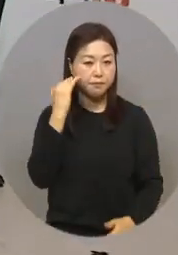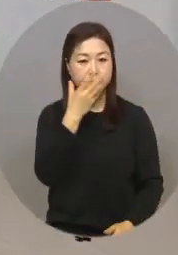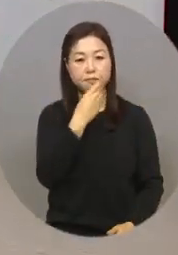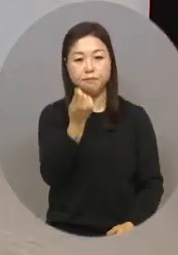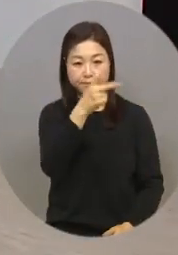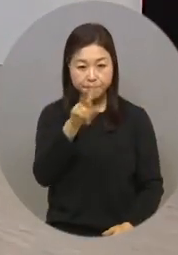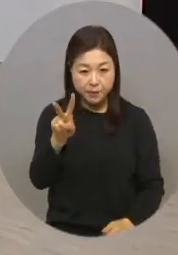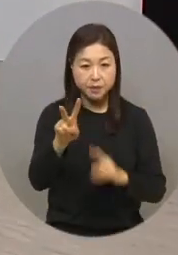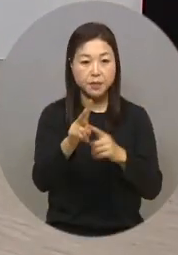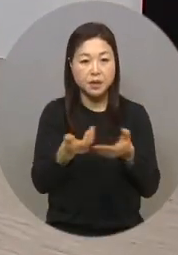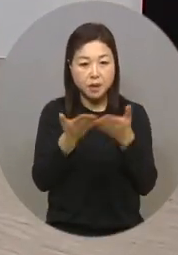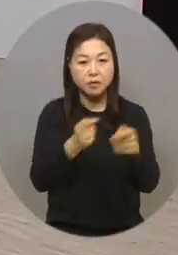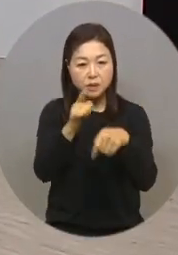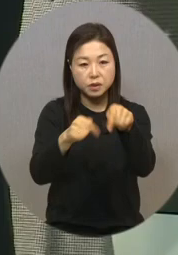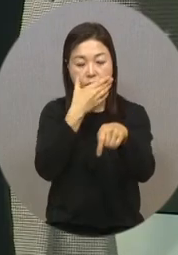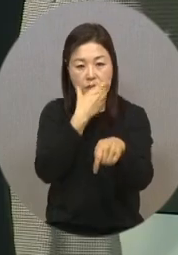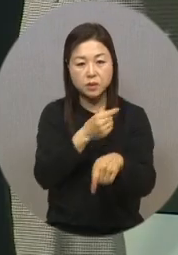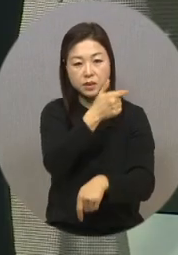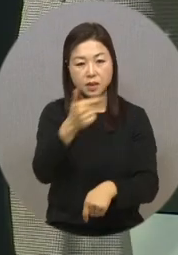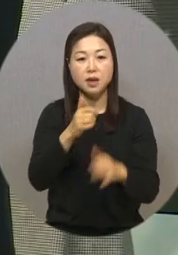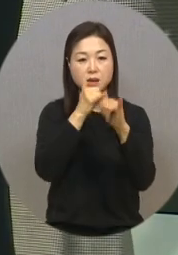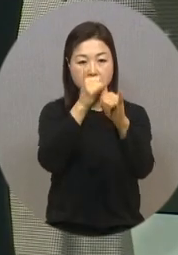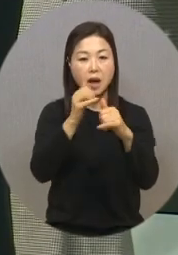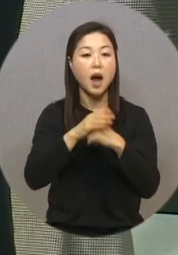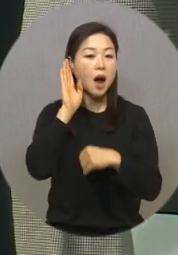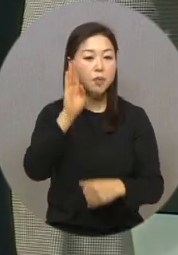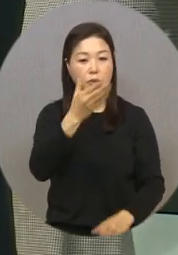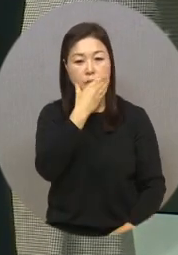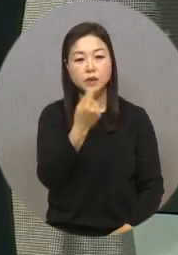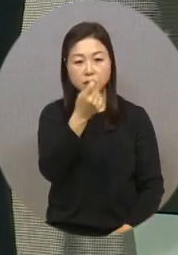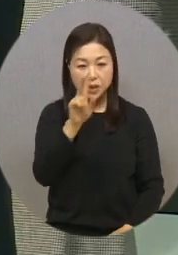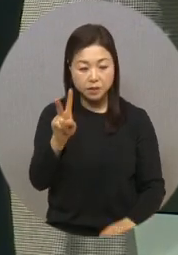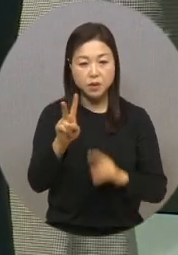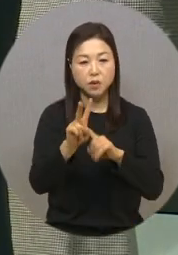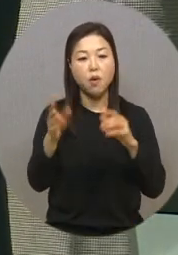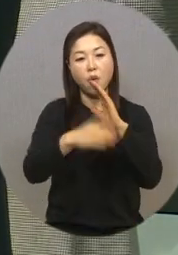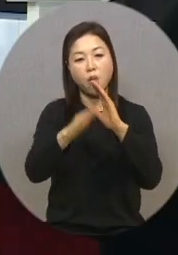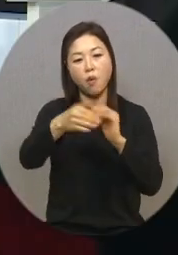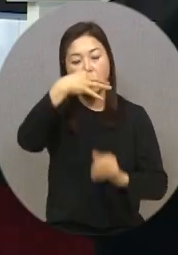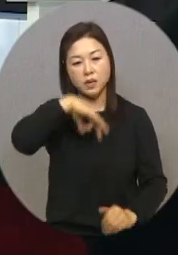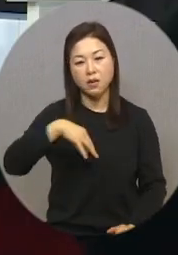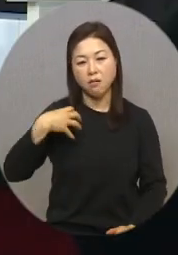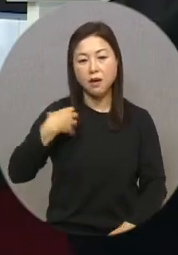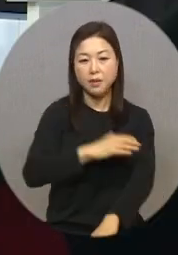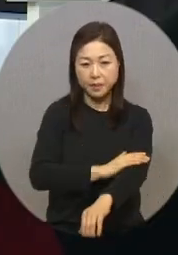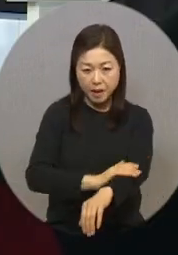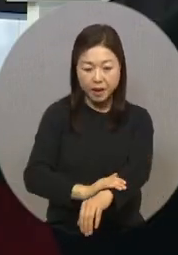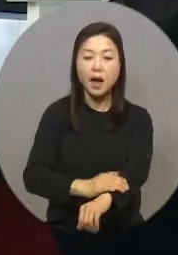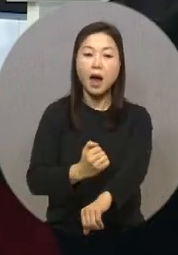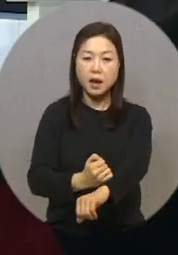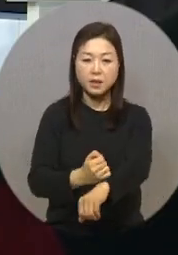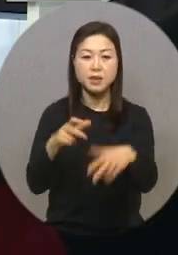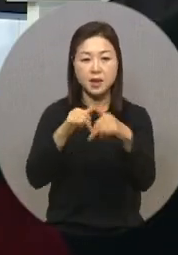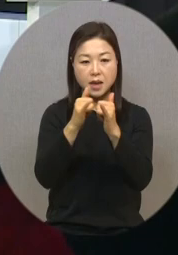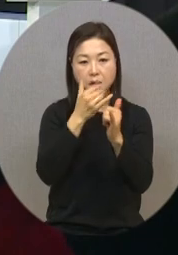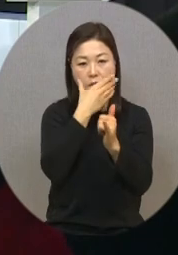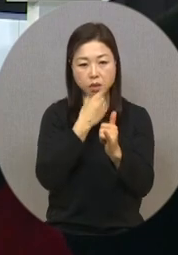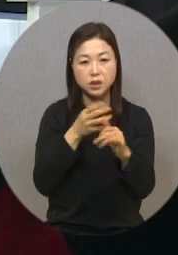복지TV 나눔 실천 복지대상. 앞으로도 복지TV는 공익적 역할을 다하는 장애인 복지 전문